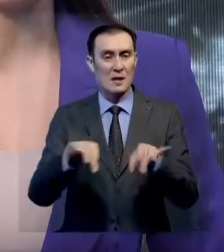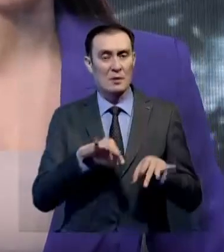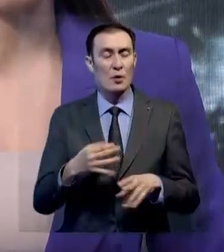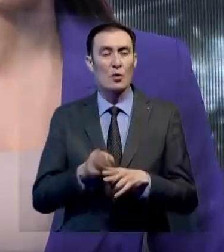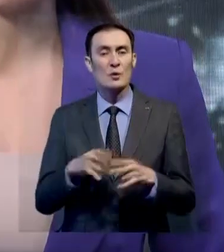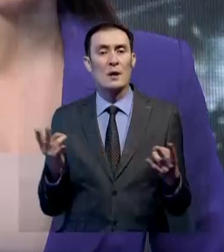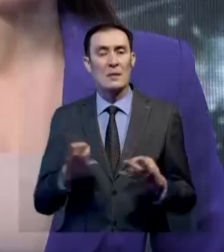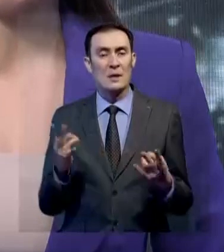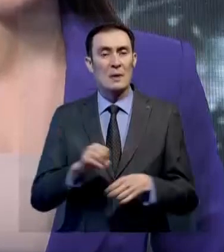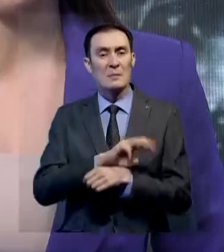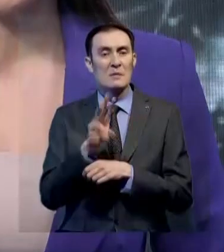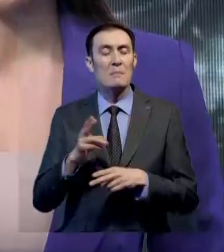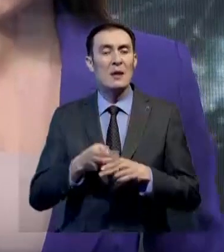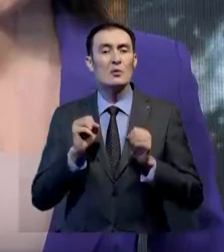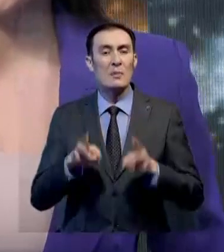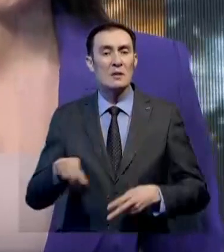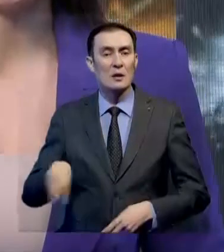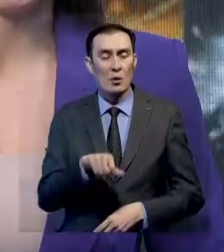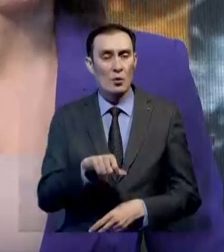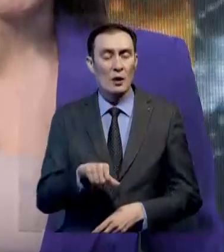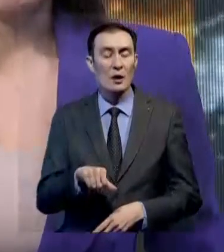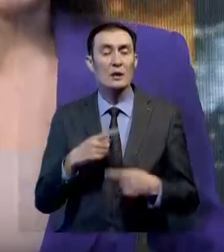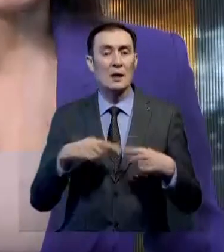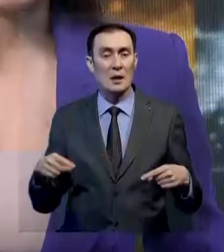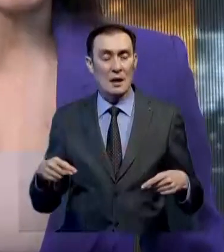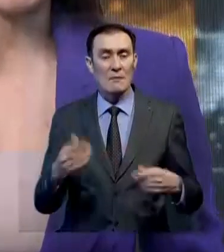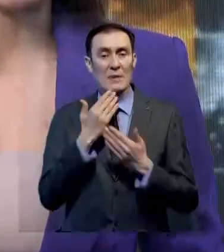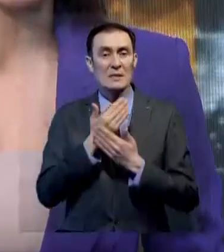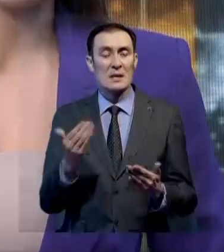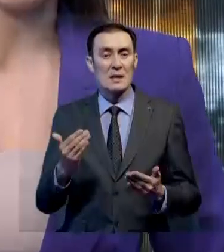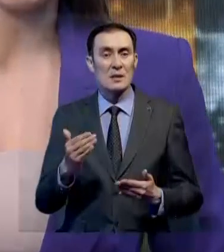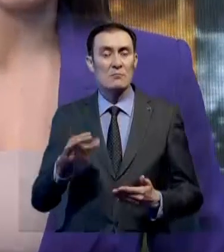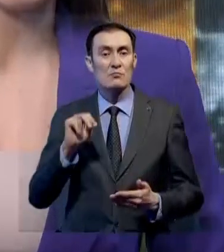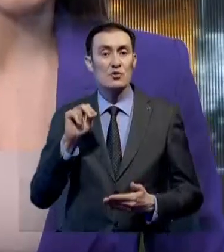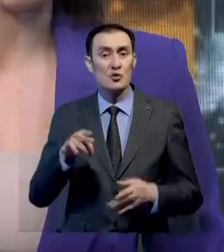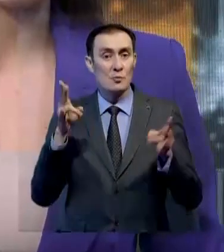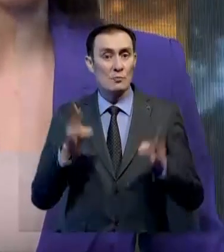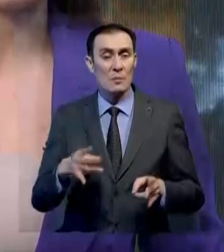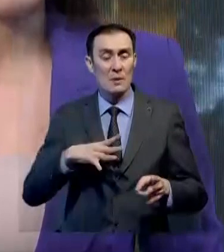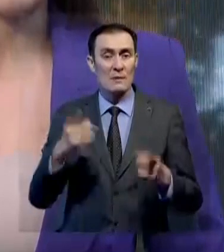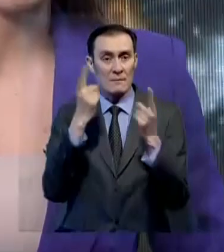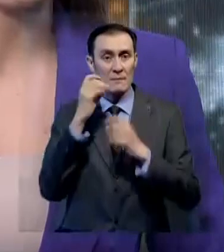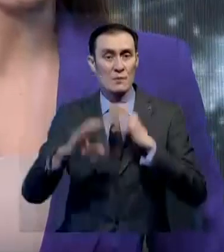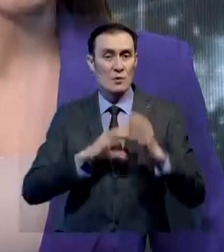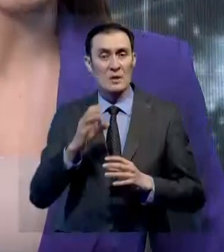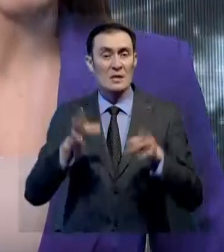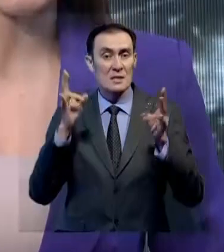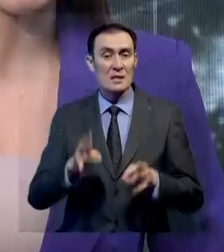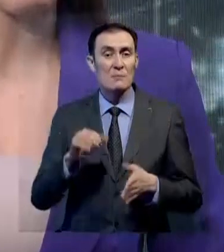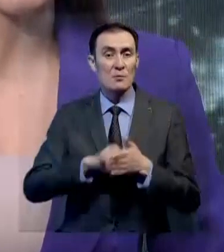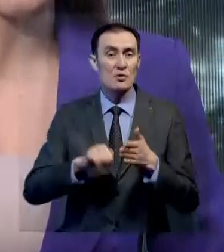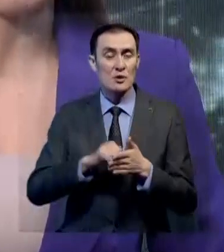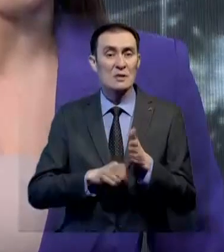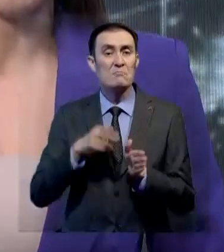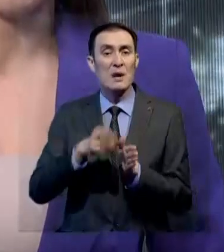очередь необходимо обеспечить безопасность на дорогах и не только. Последние резонансные случаи, о которых писали мировые СМИ, это инциденты, связанные